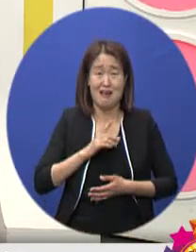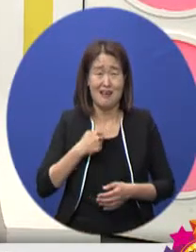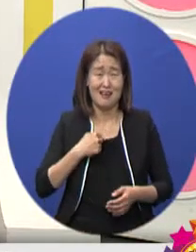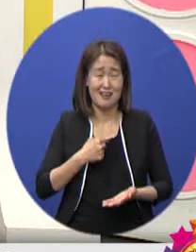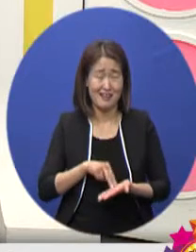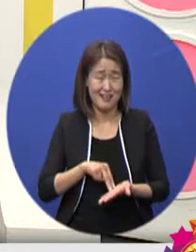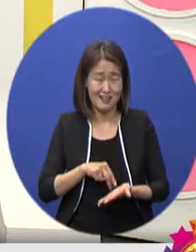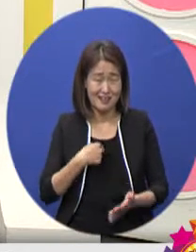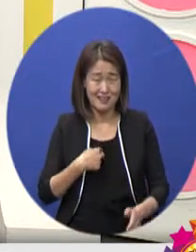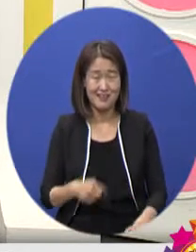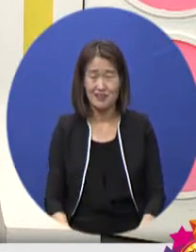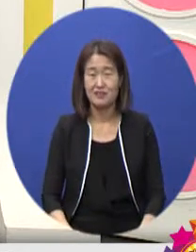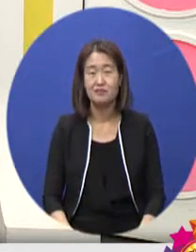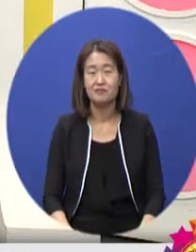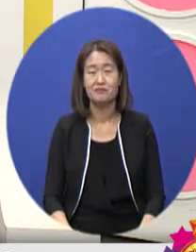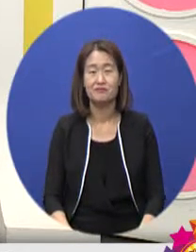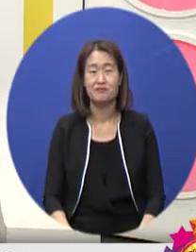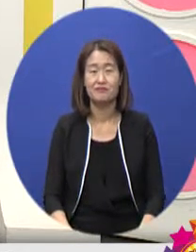예.